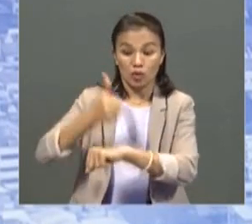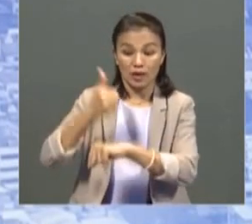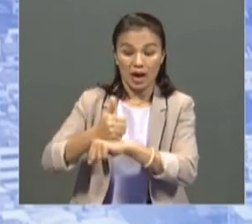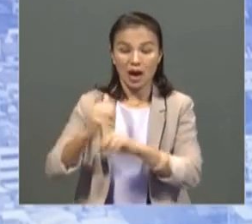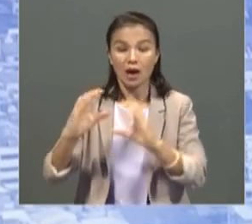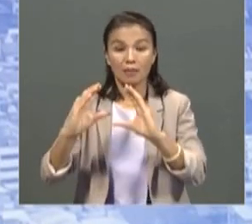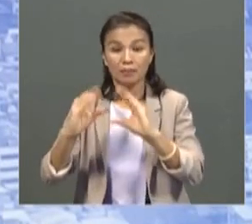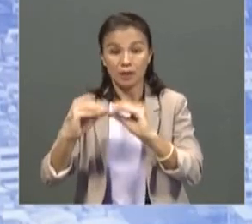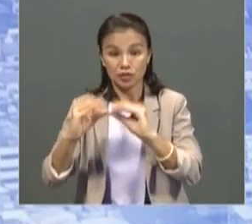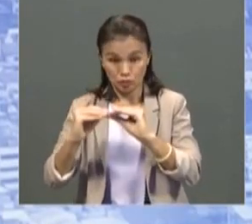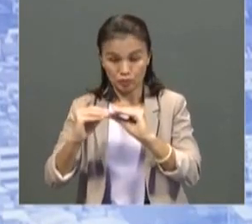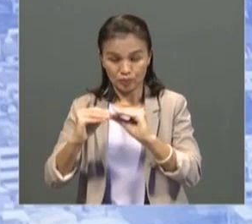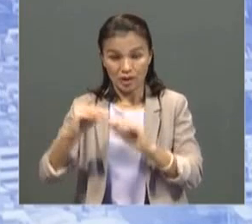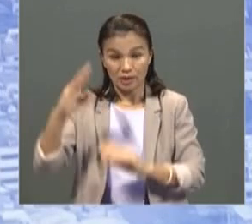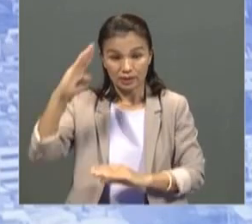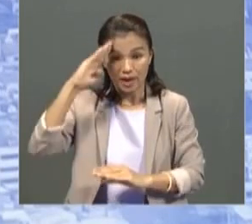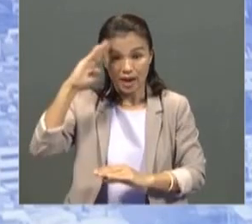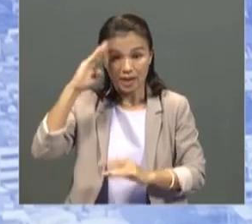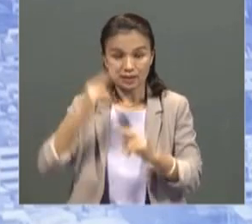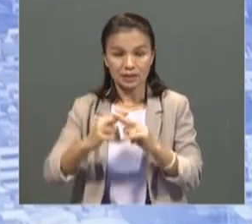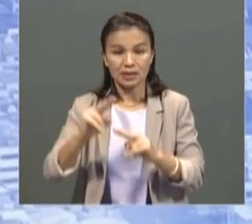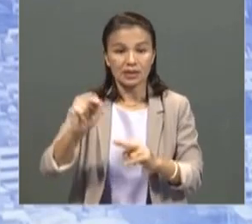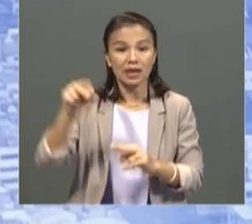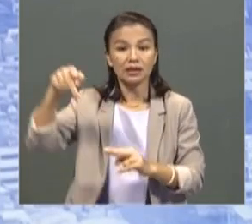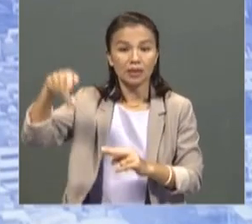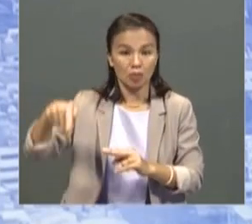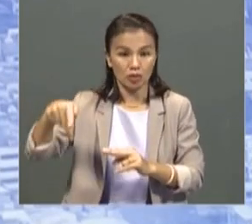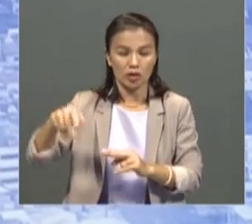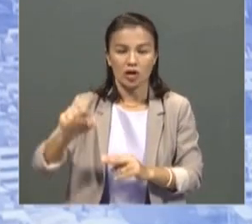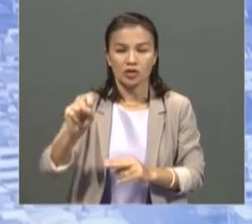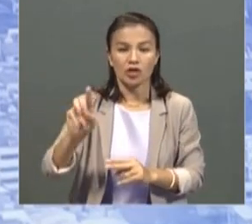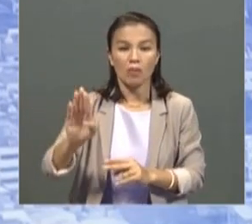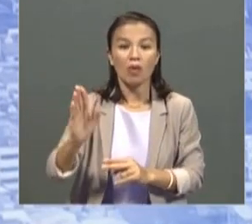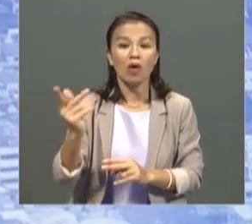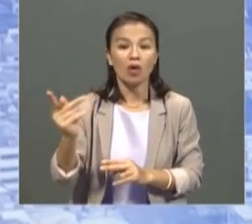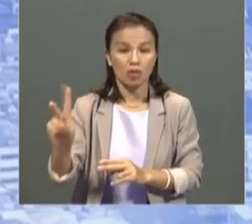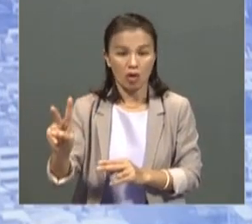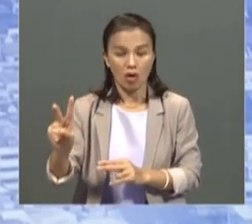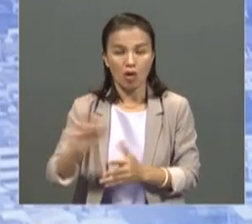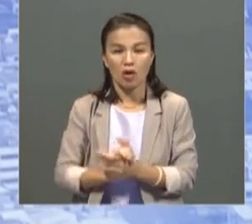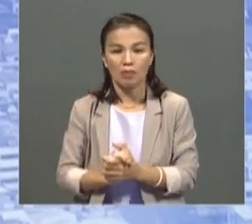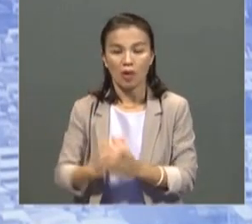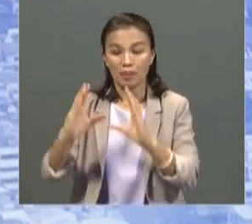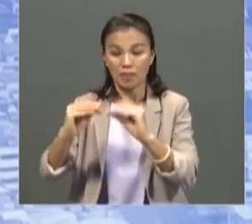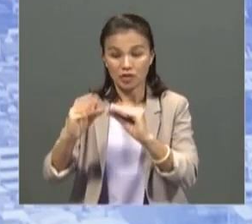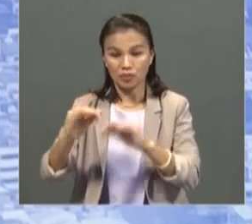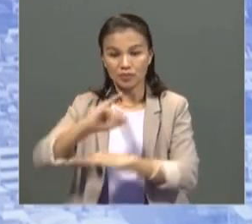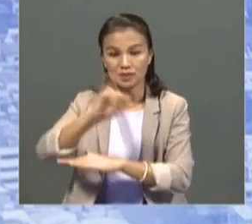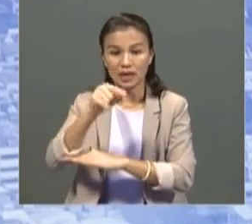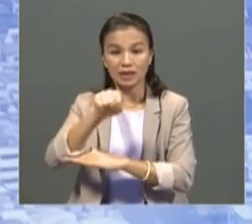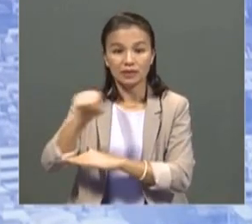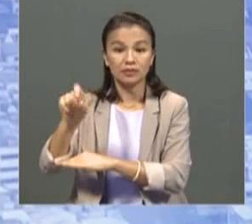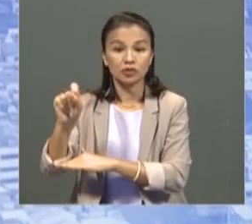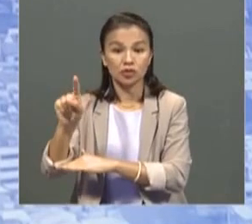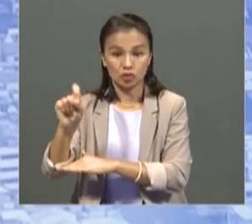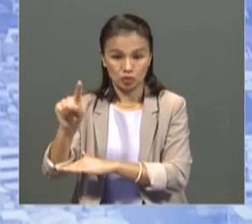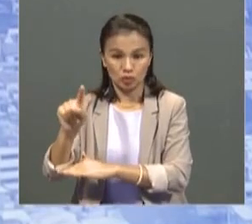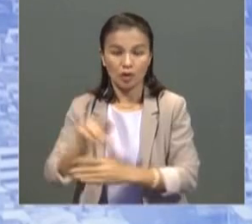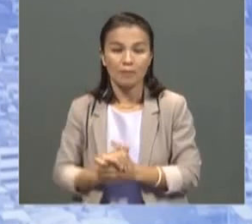จันโอดีสอบข้อสอบข้อเย่หนูใจยังมุ่งผิดเด้นเนาะมิสเตอร์